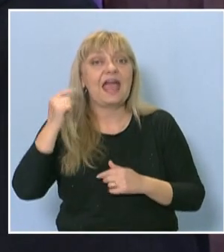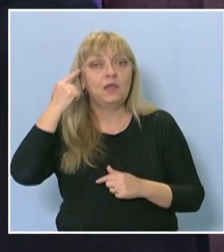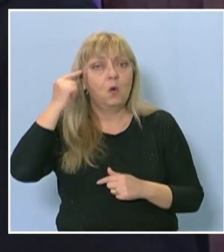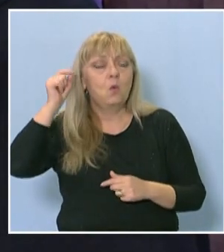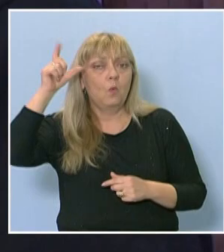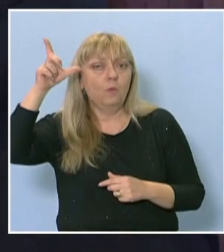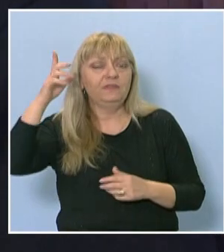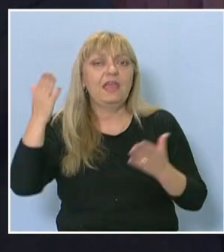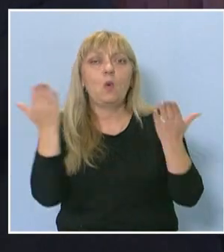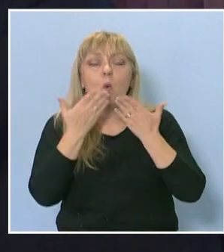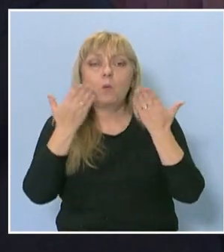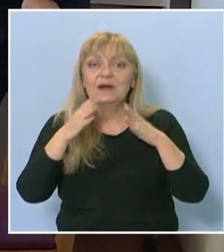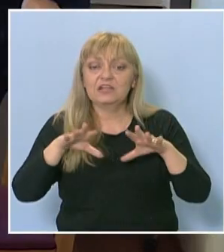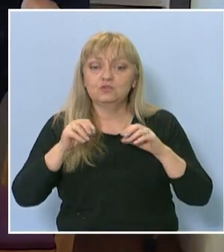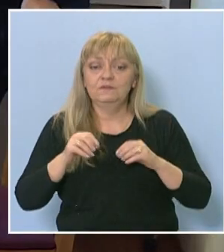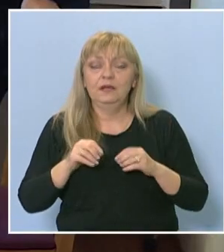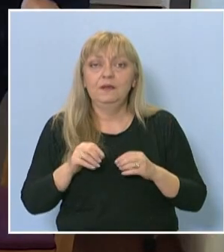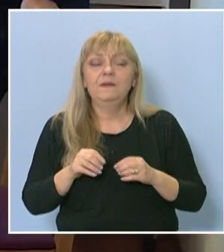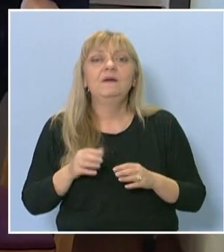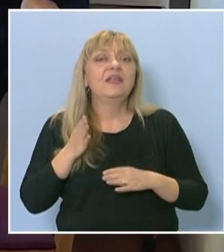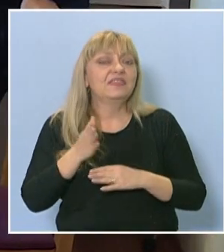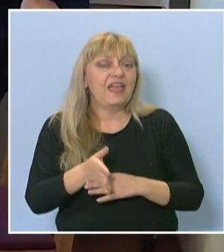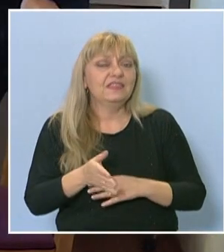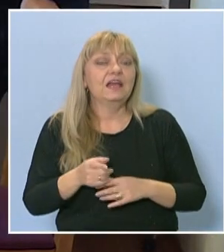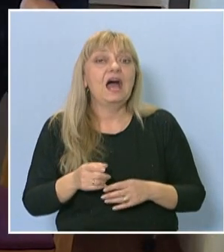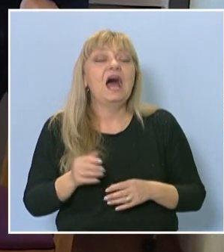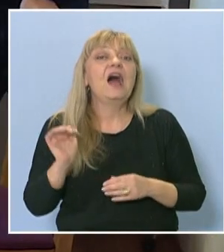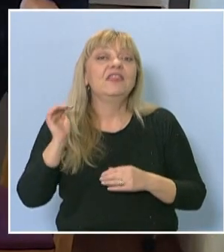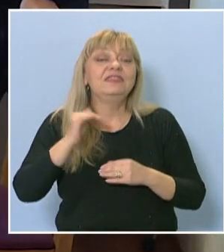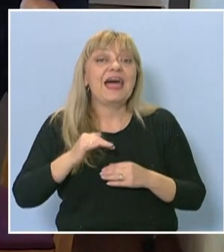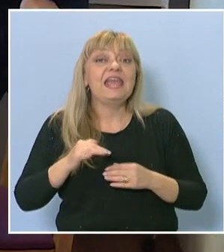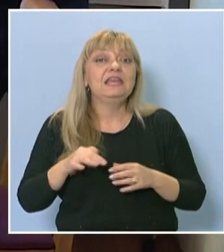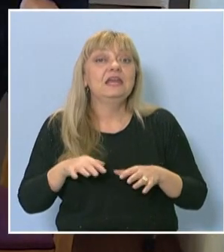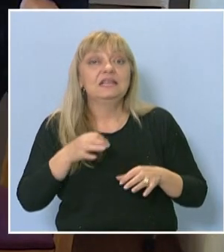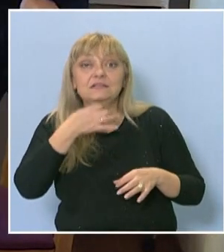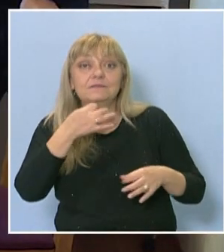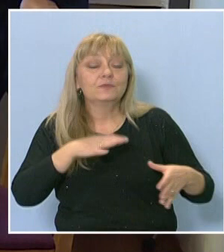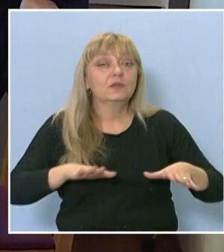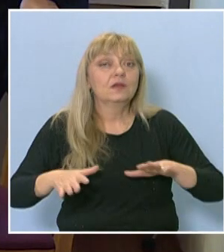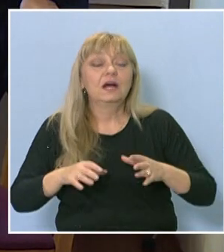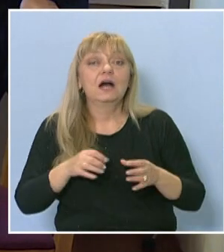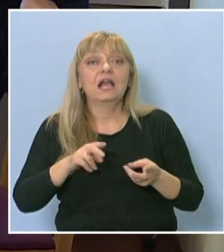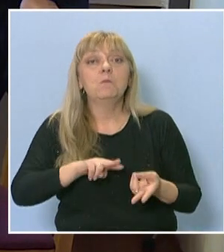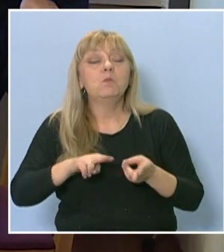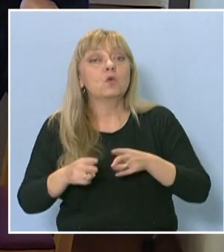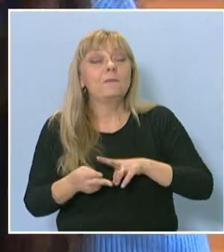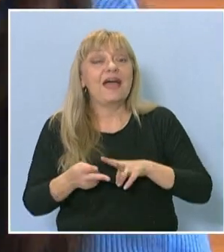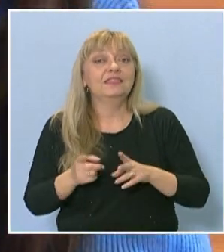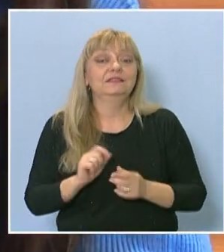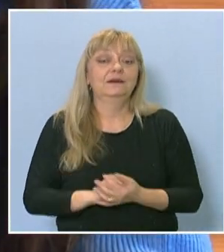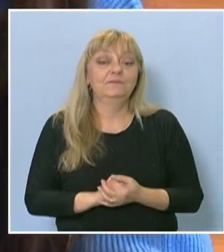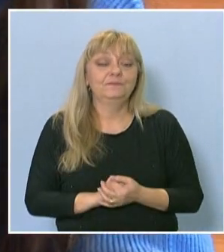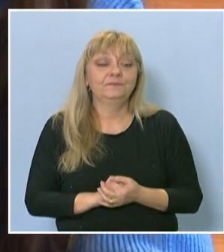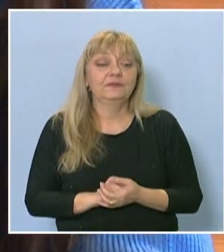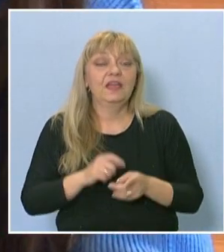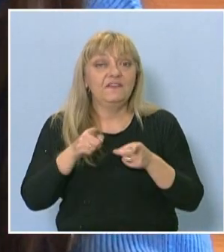най-образования, най-нахалния дори, а по-скоро най-адаптивния към промяна. Като че ли такова е времето. А вие